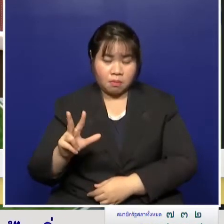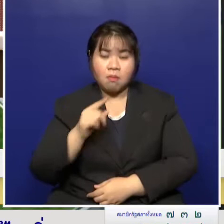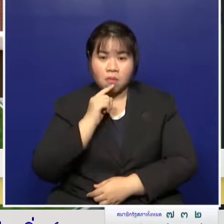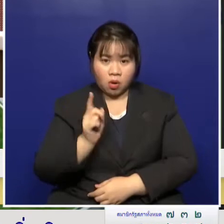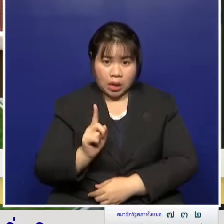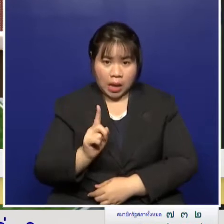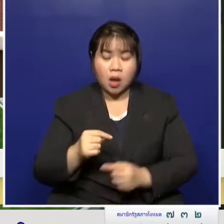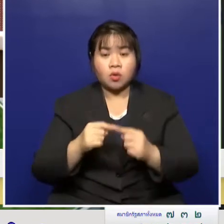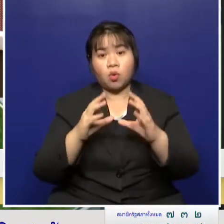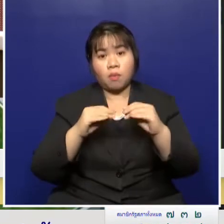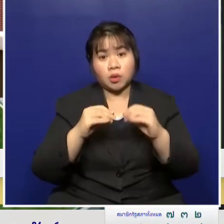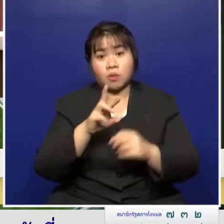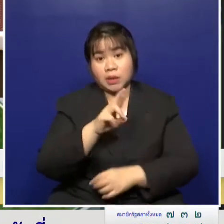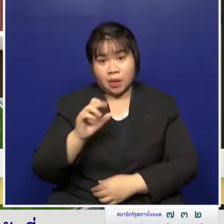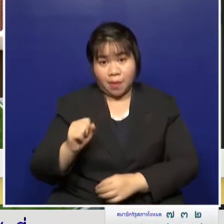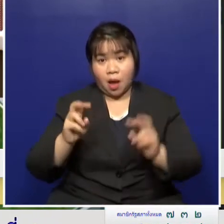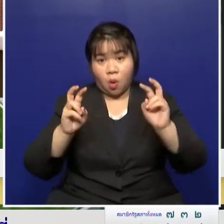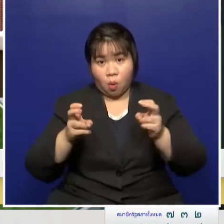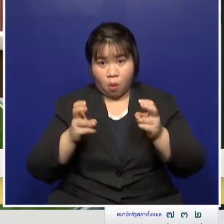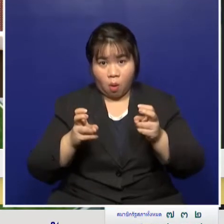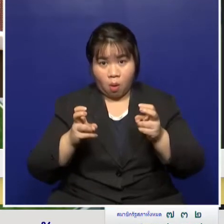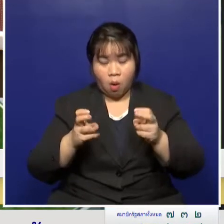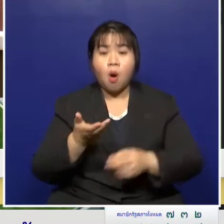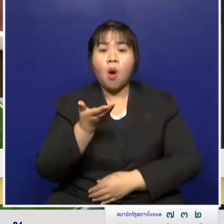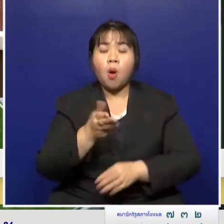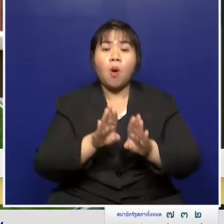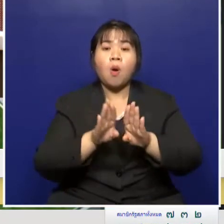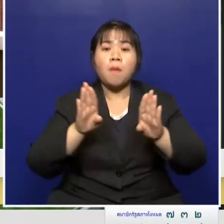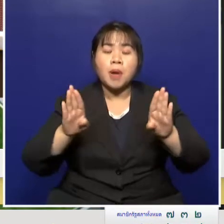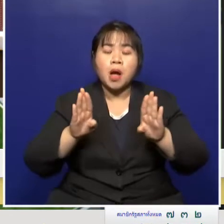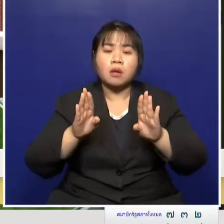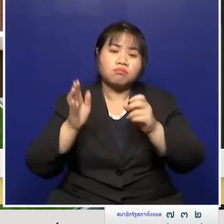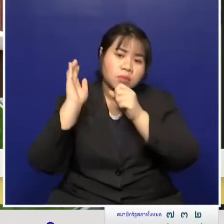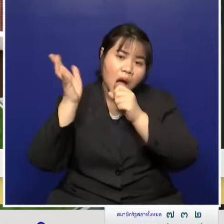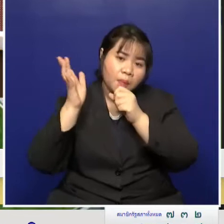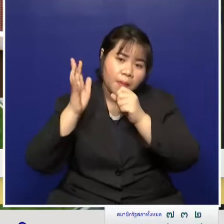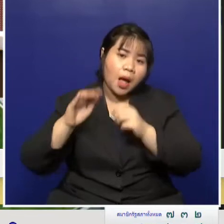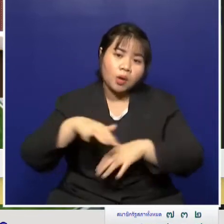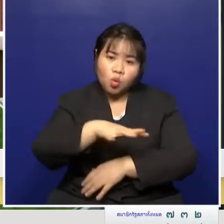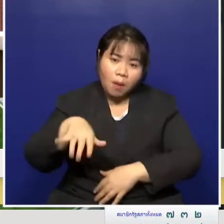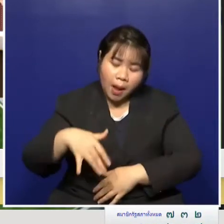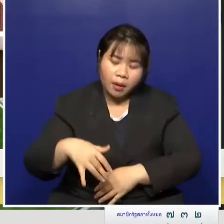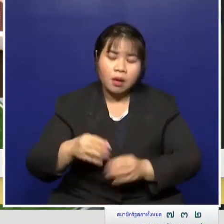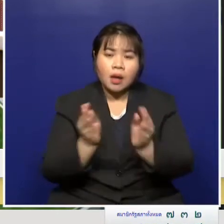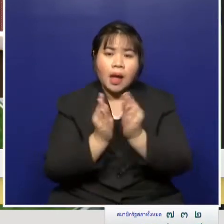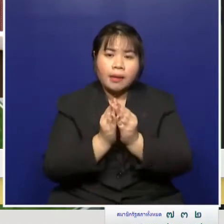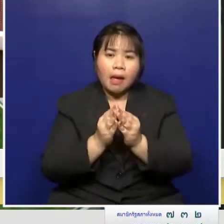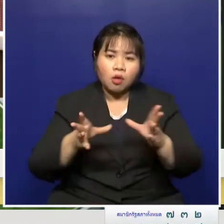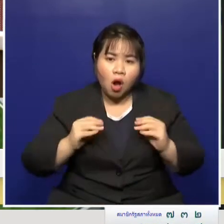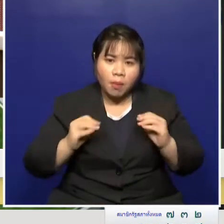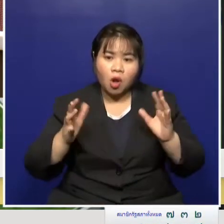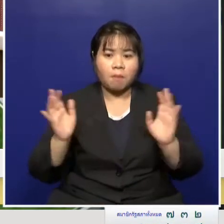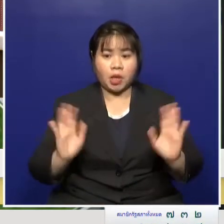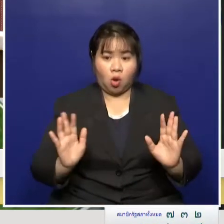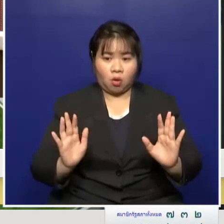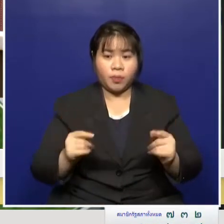การประชุมรัฐสภาตามญัตติขอเปิดอภิปรายทั่วไปโดยไม่มีการลงมติตาม